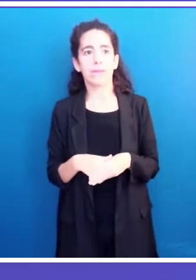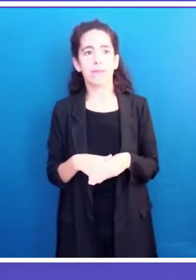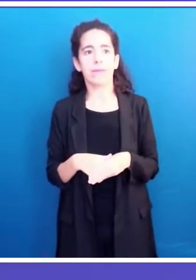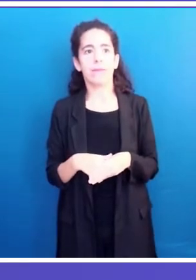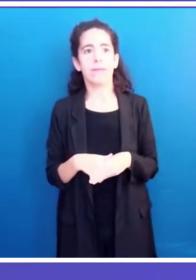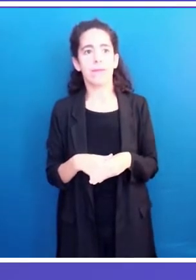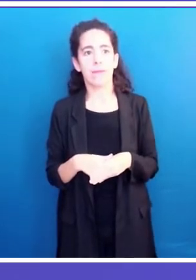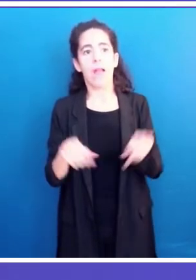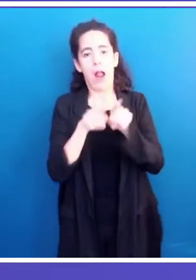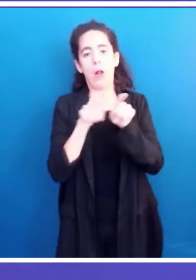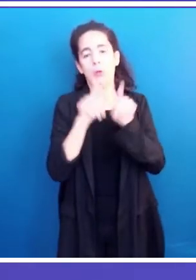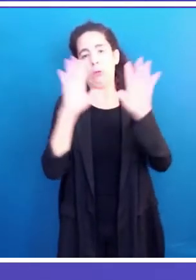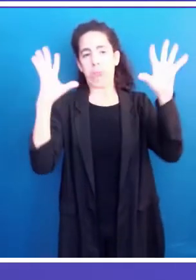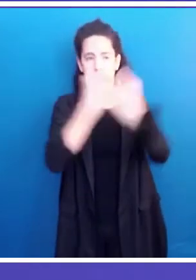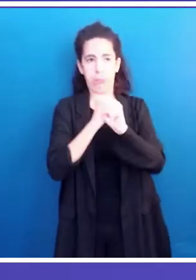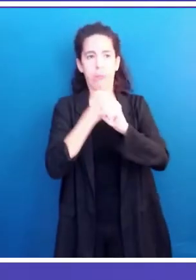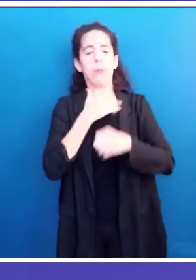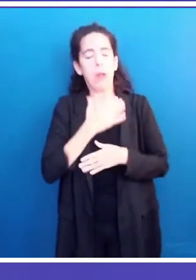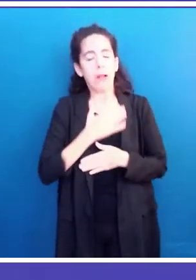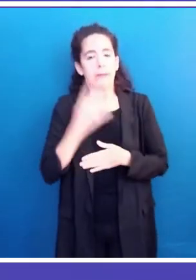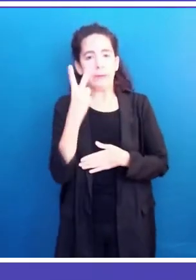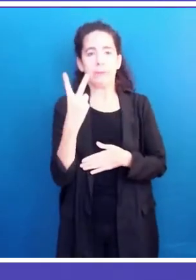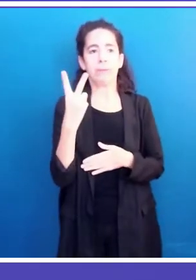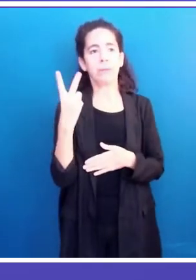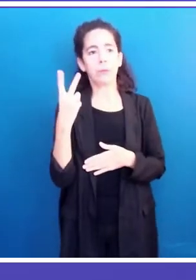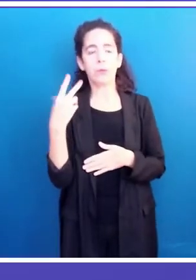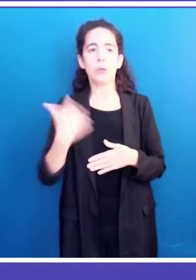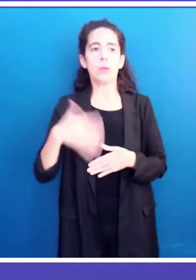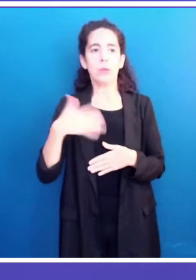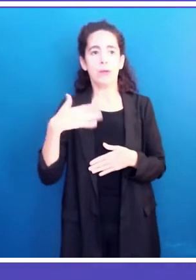نوسع النقاش في مرحلة لاحقة. أود أن أشير إلى